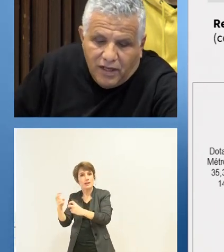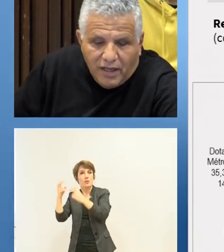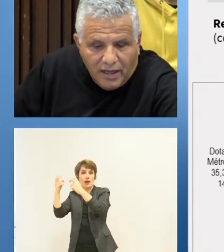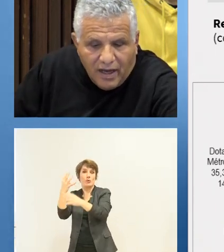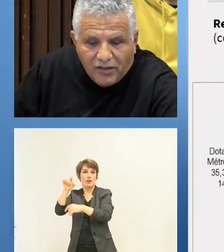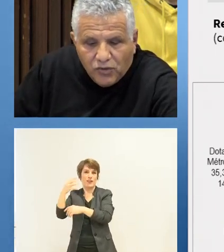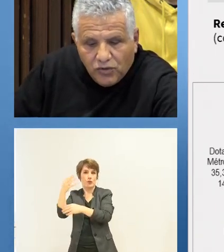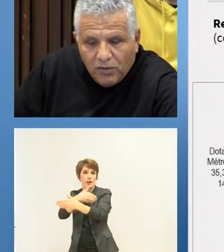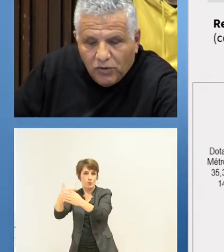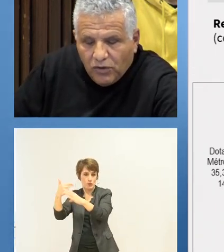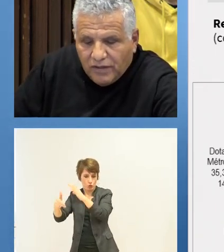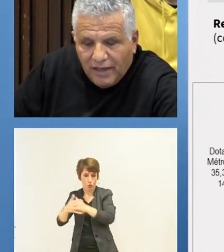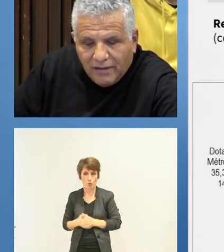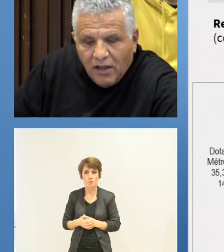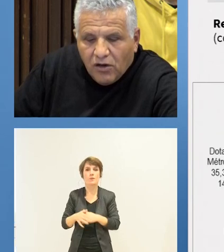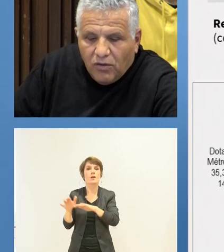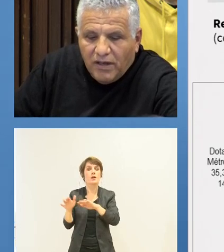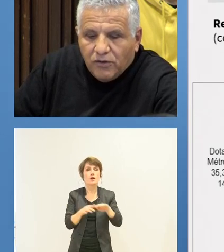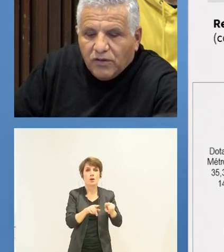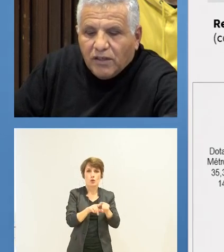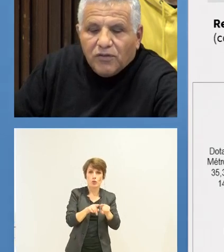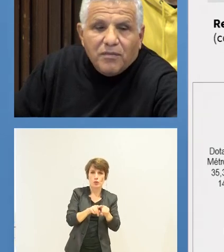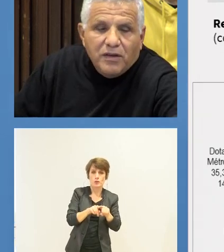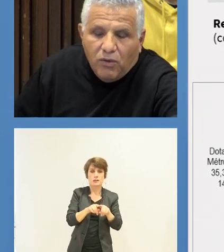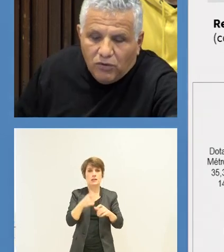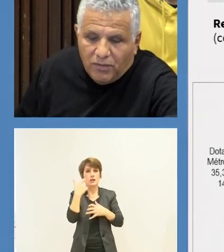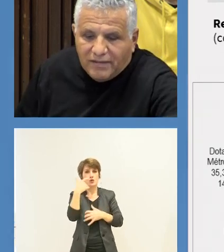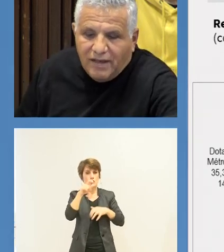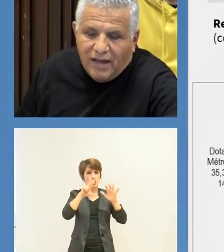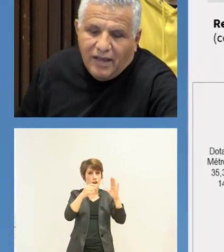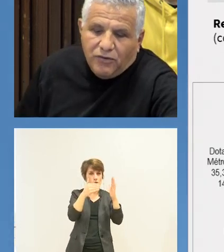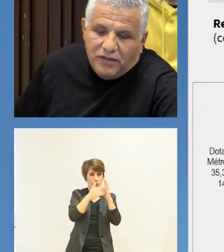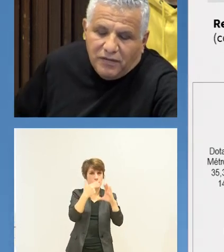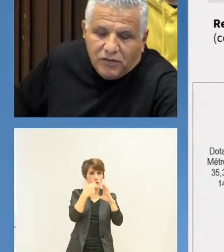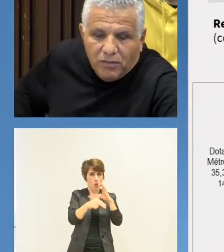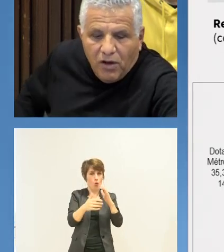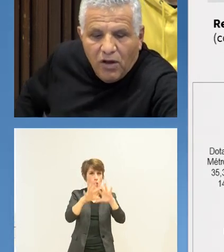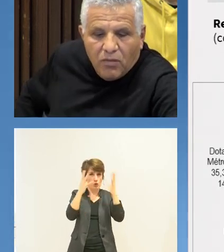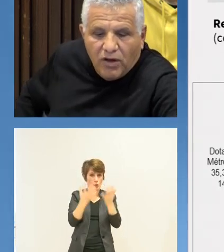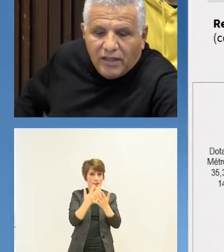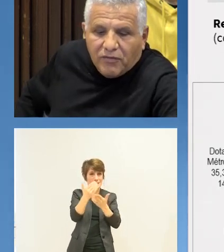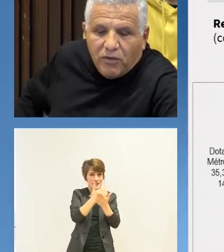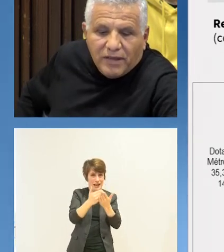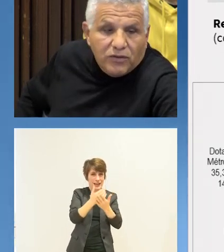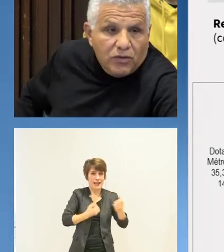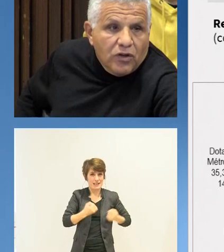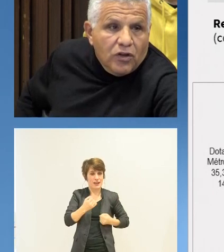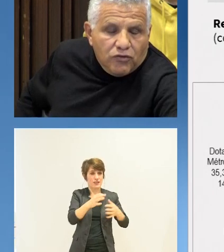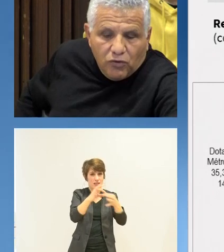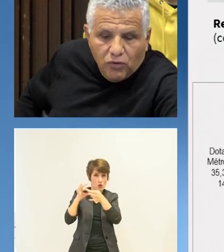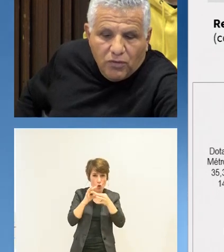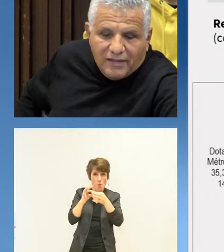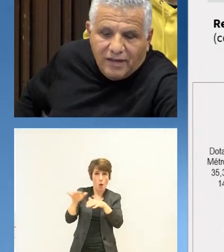des rajustements de recettes comme les 280 mille euros de masse salariale du service comme un moyen d'information